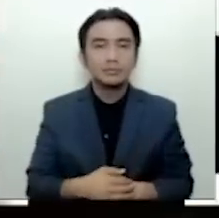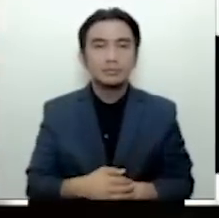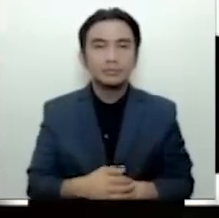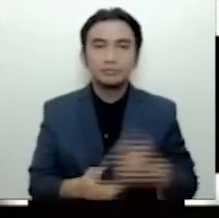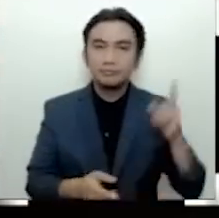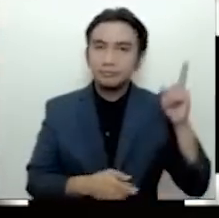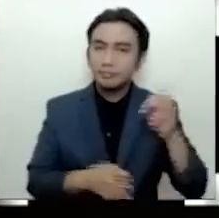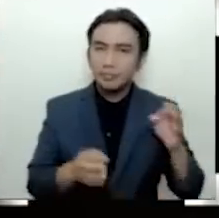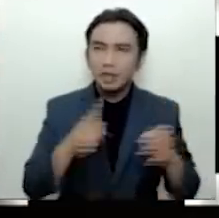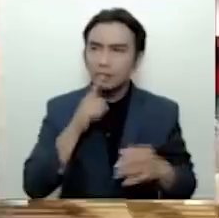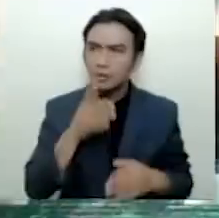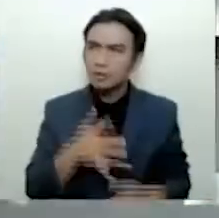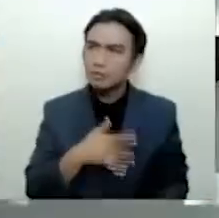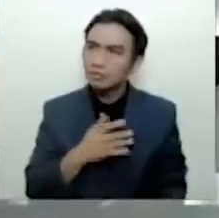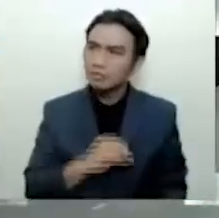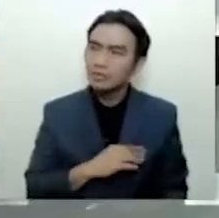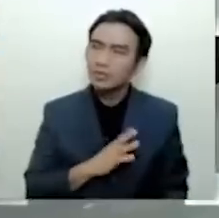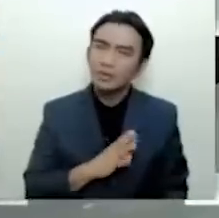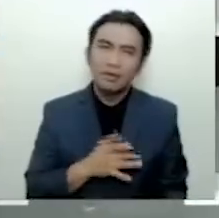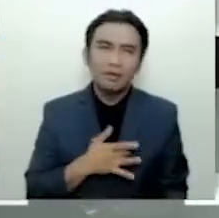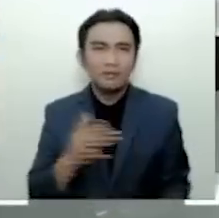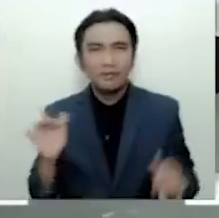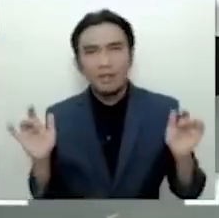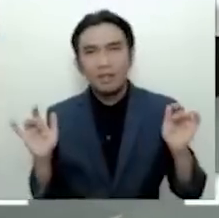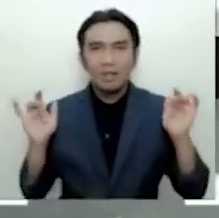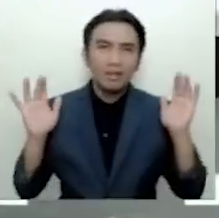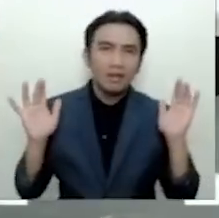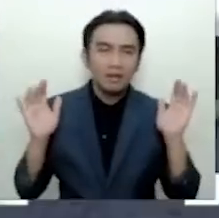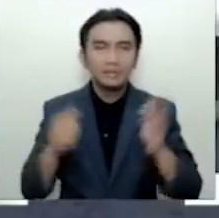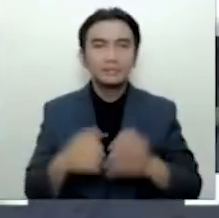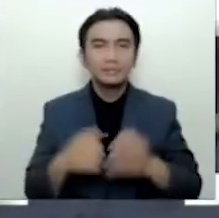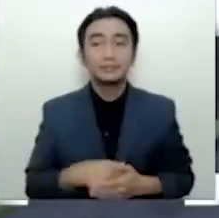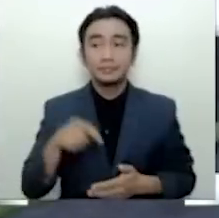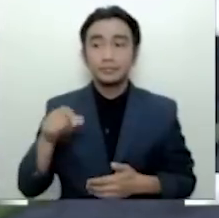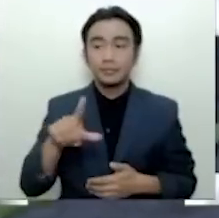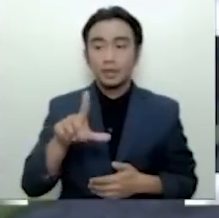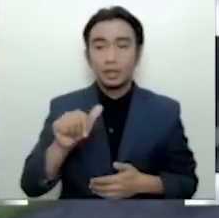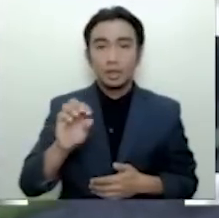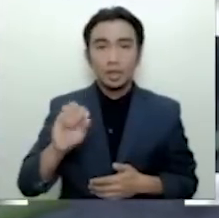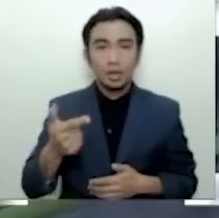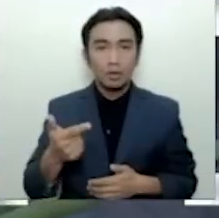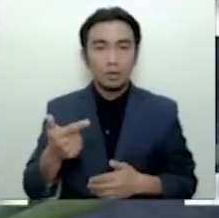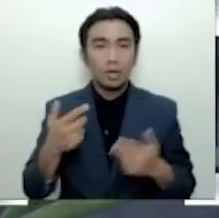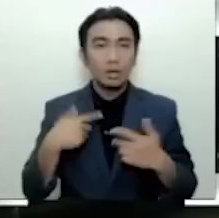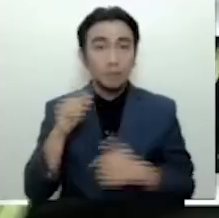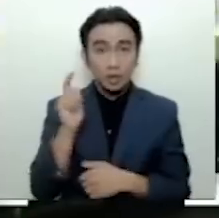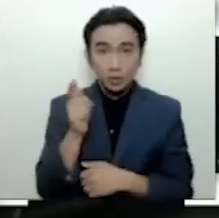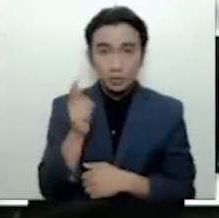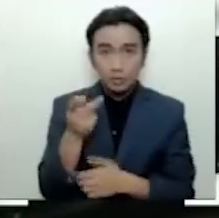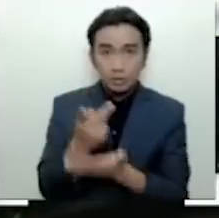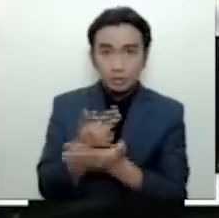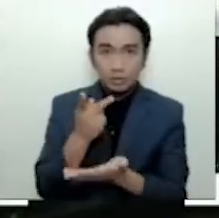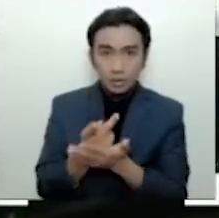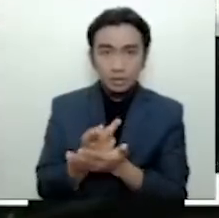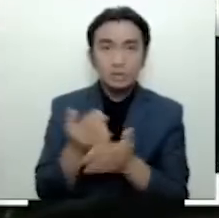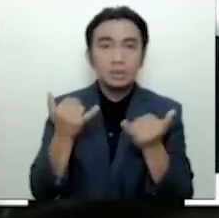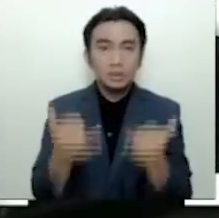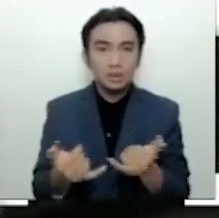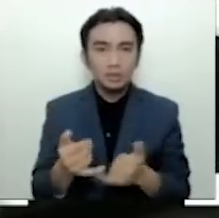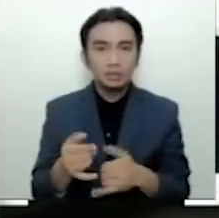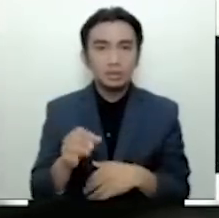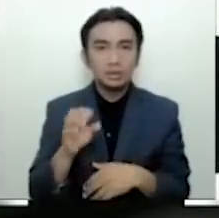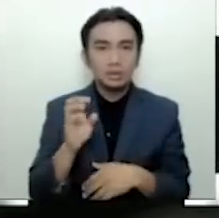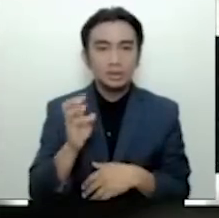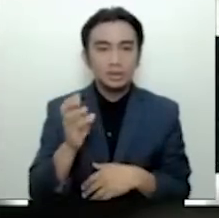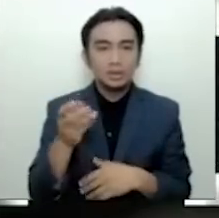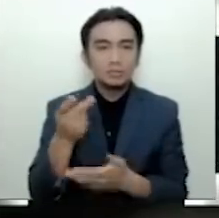pa, parang anggaan. Sa Lawag City, mula sa dating 20 pesos kada piraso, nasa 60 pesos na ang